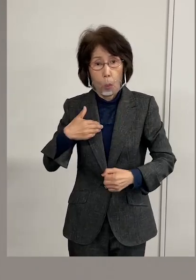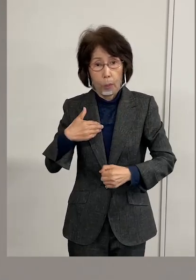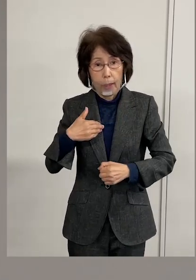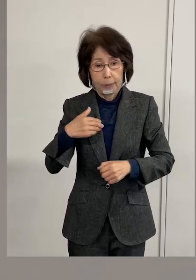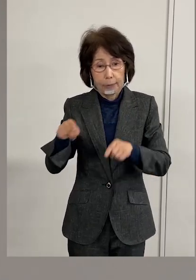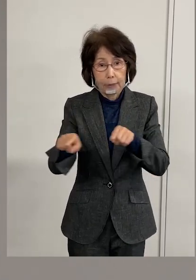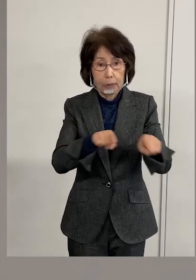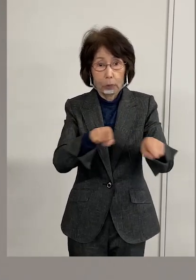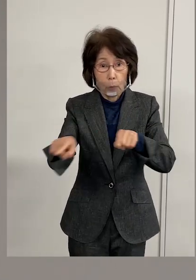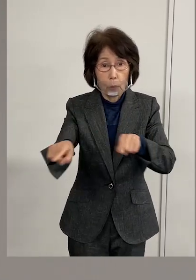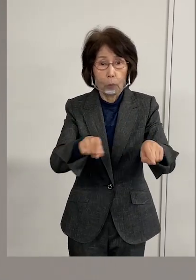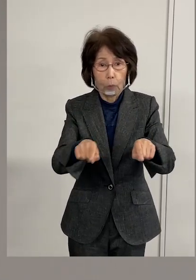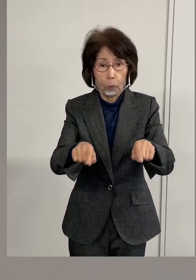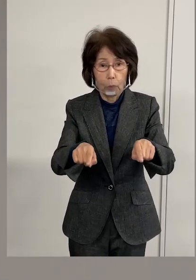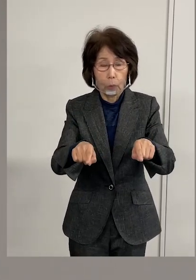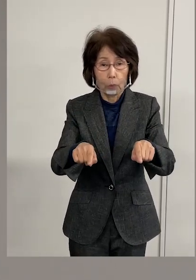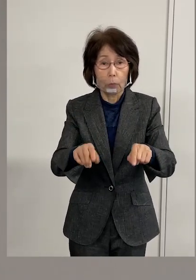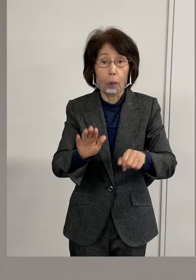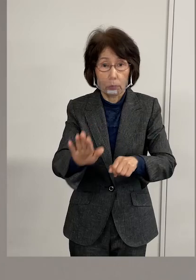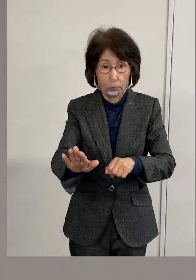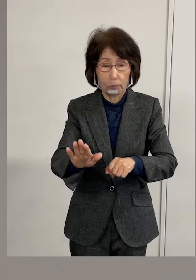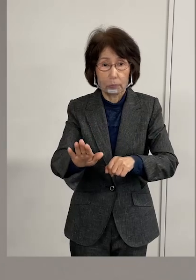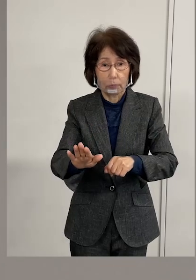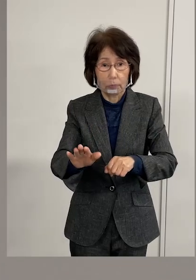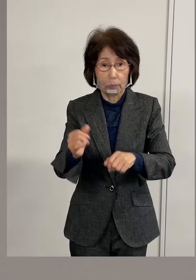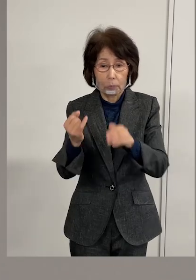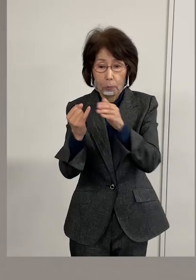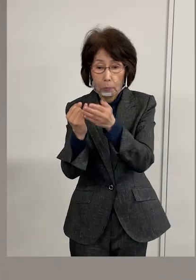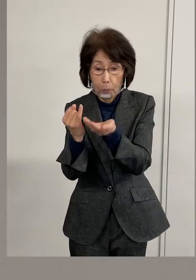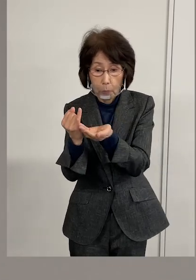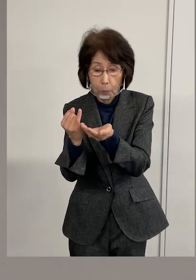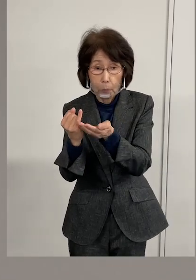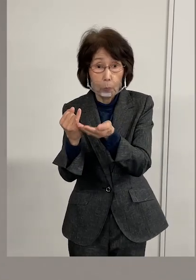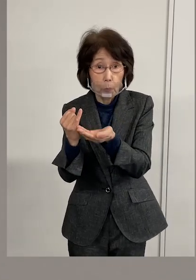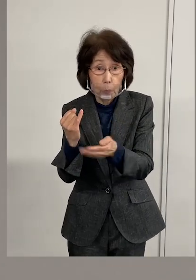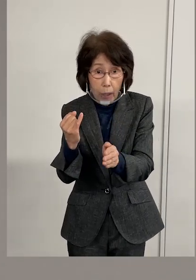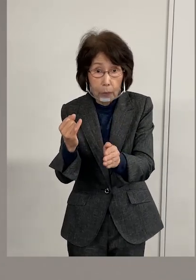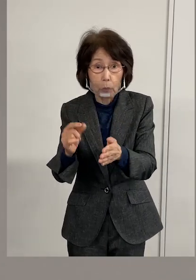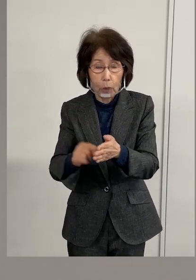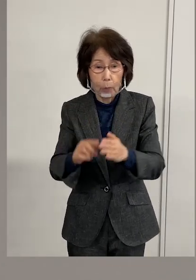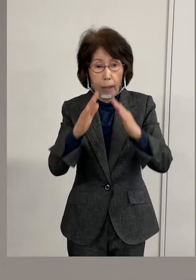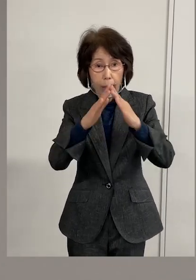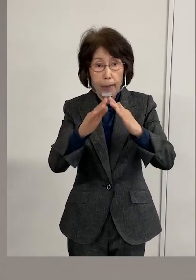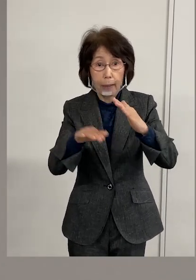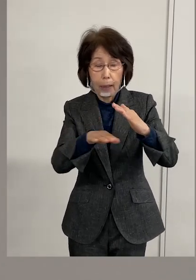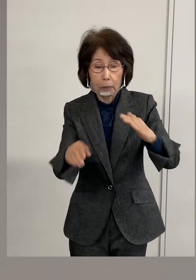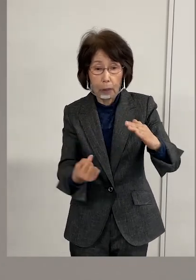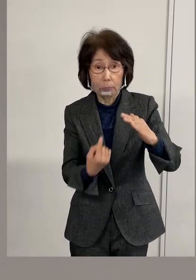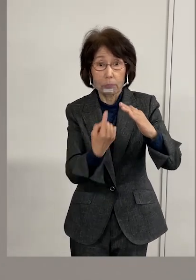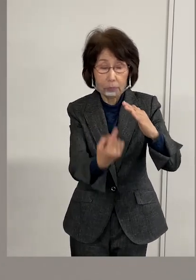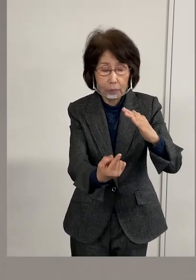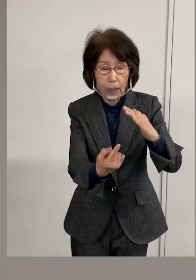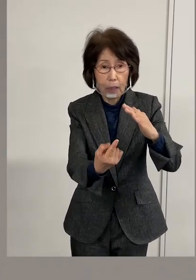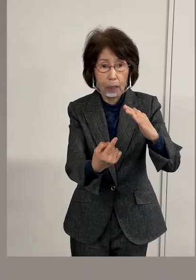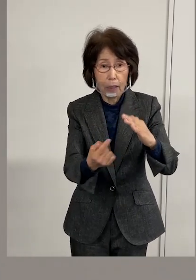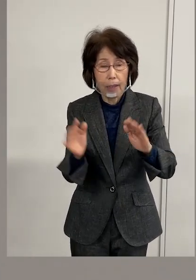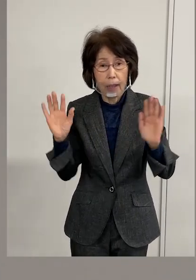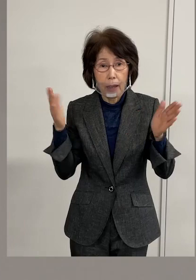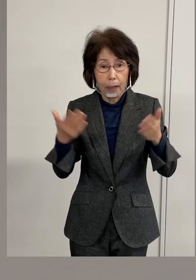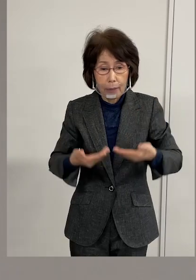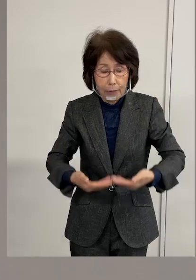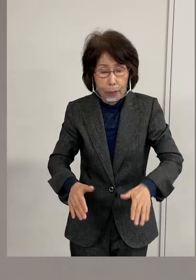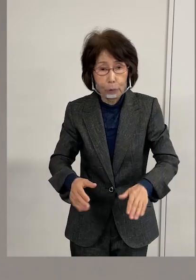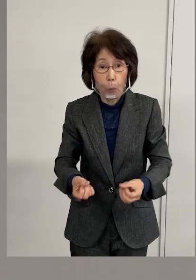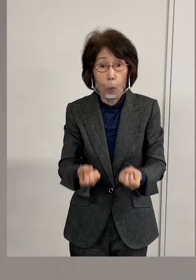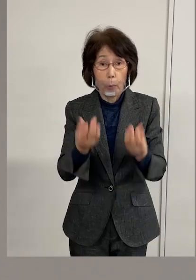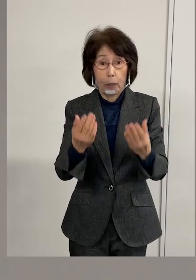ね、出産された場合には、それぞれ家庭訪問を含めて、赤ちゃん誕生おめでとう訪問ということで、